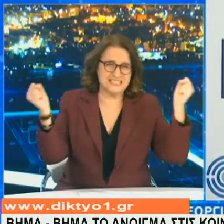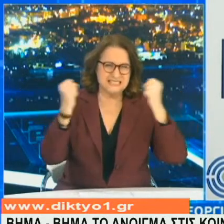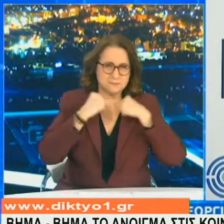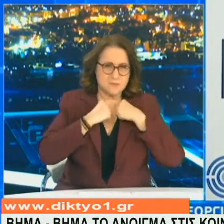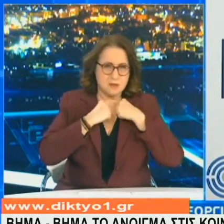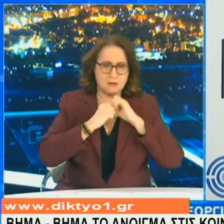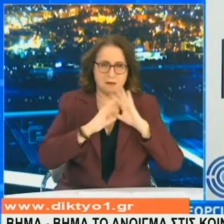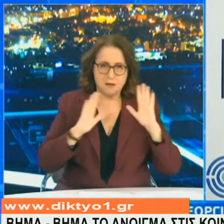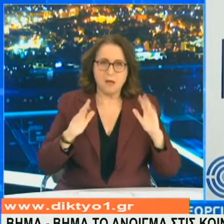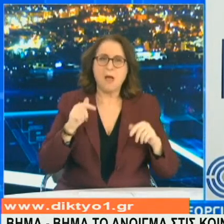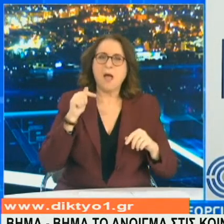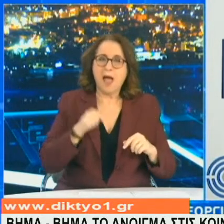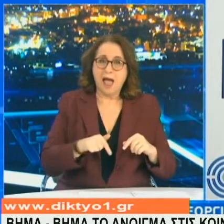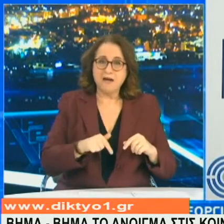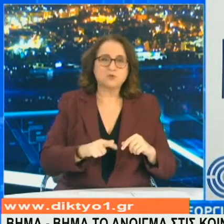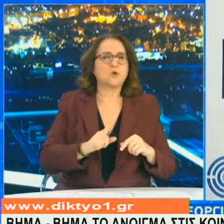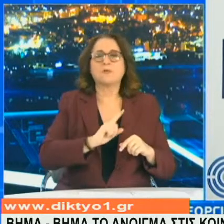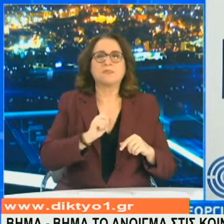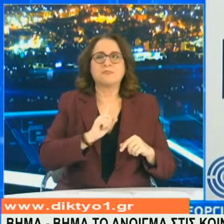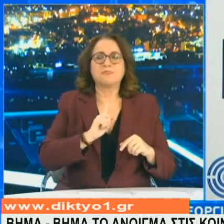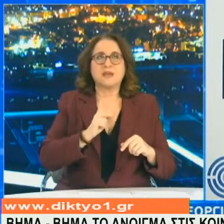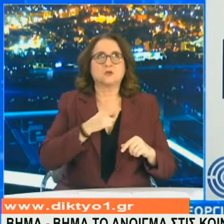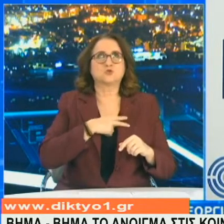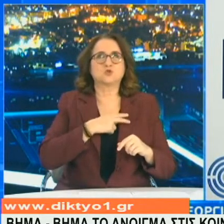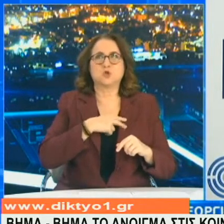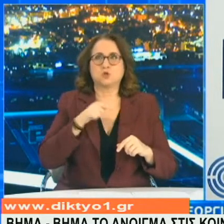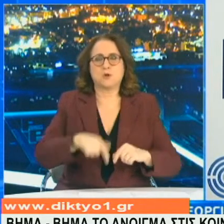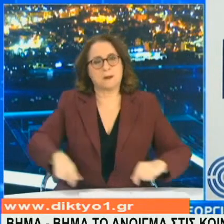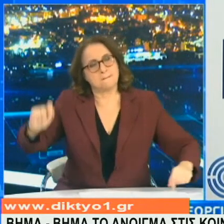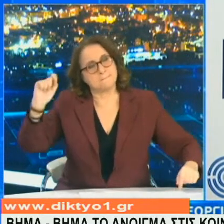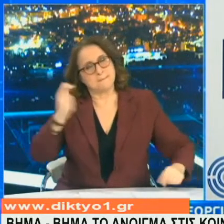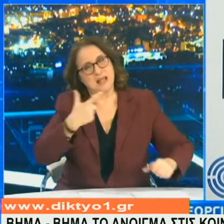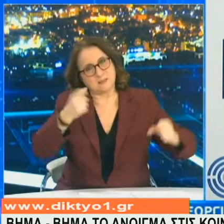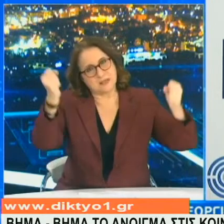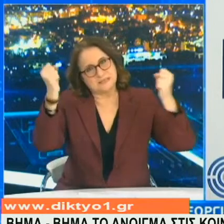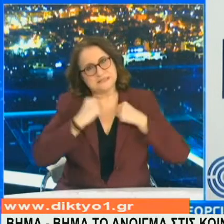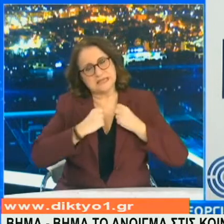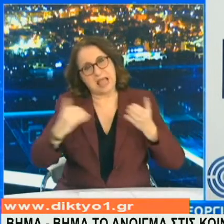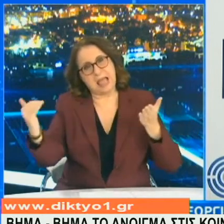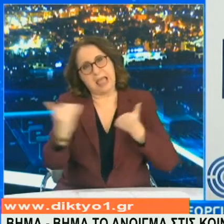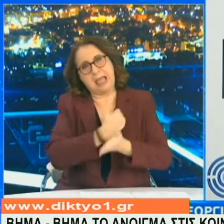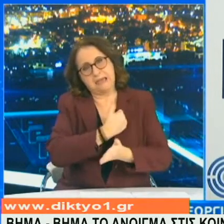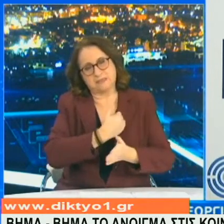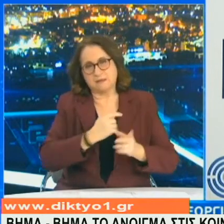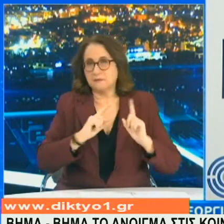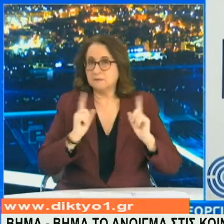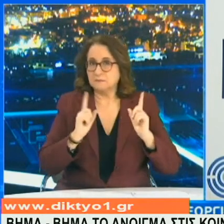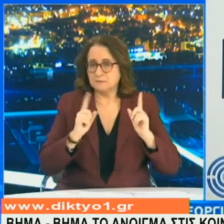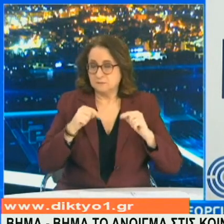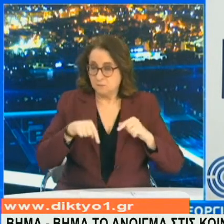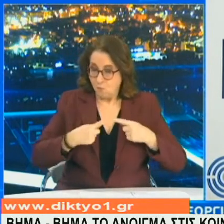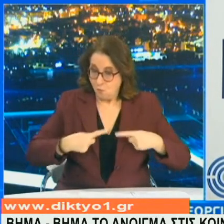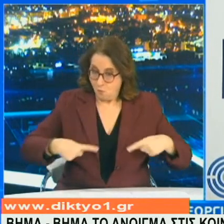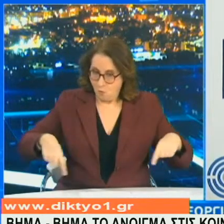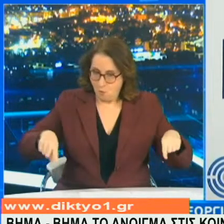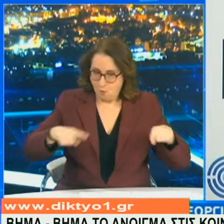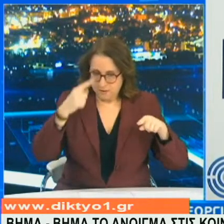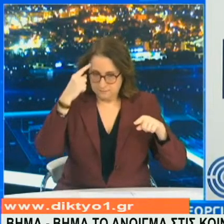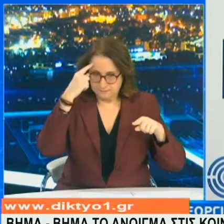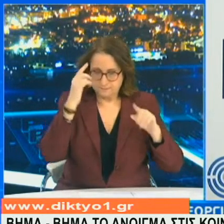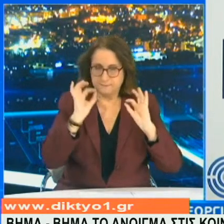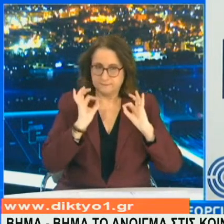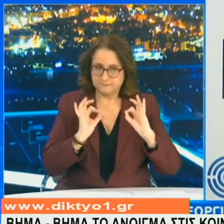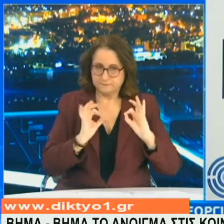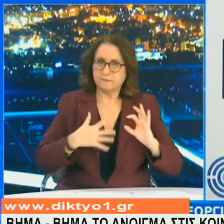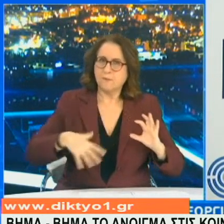τονίσω προς όλους ότι η προσπάθεια του Υπουργείου Ανάπτυξη εδράζεται στο ότι όλοι μας, οι επιχειρήσεις, οι